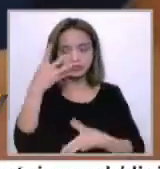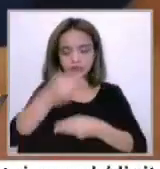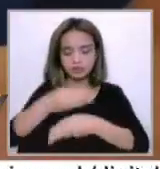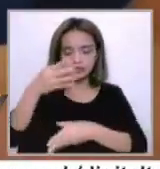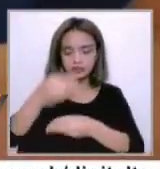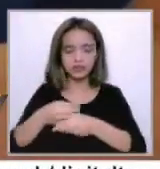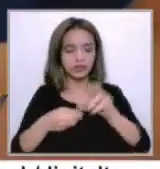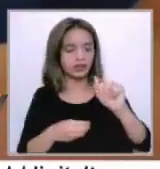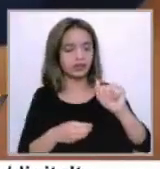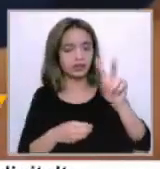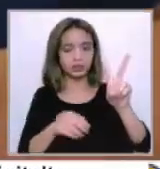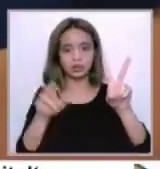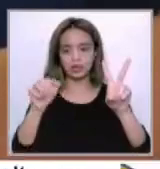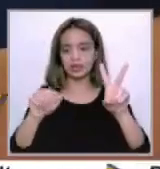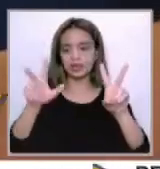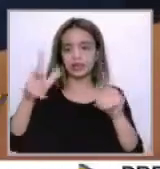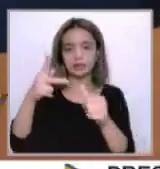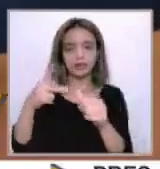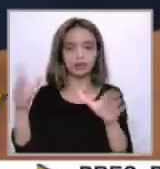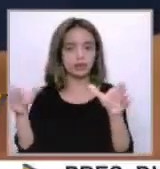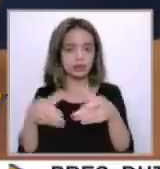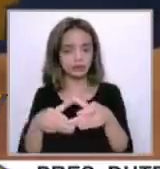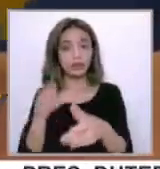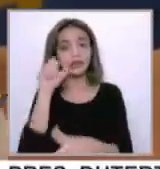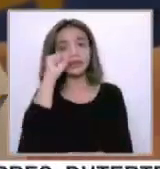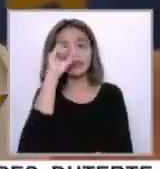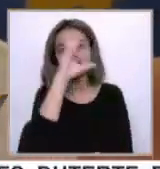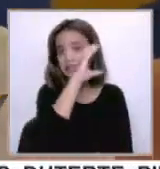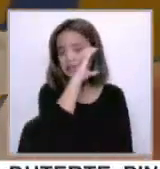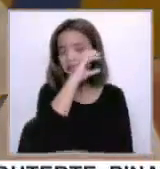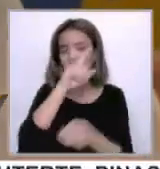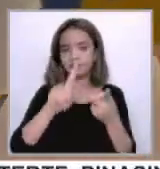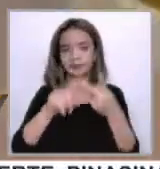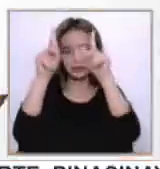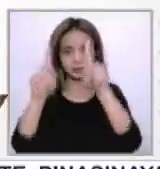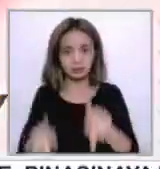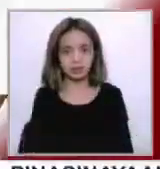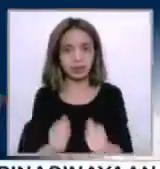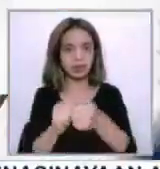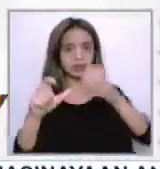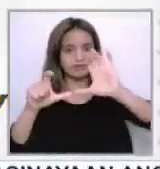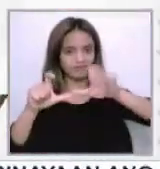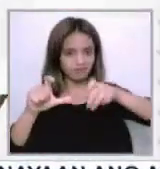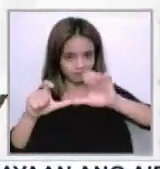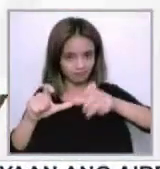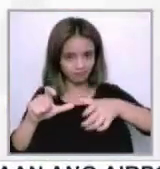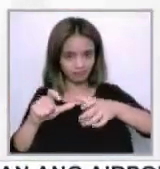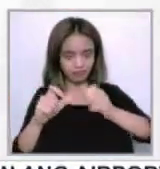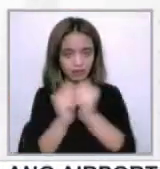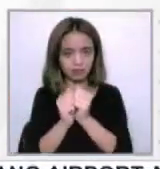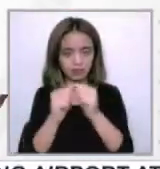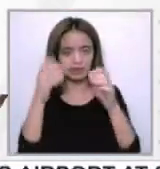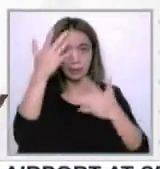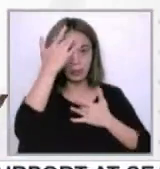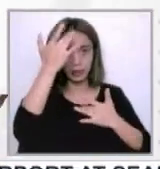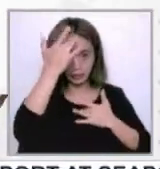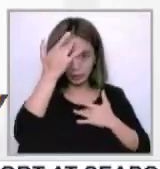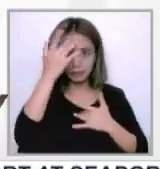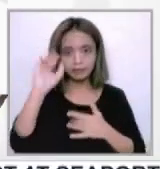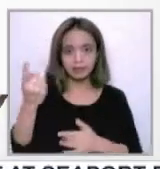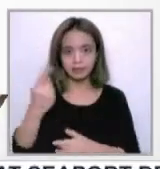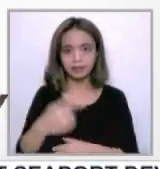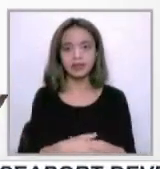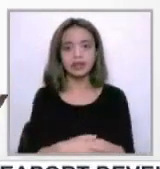A3. Sakop ng phase 1 ang senior citizen at persons with comorbidities na immunocompromised. Kabilang dito ang nasa immunodeficiency